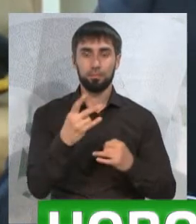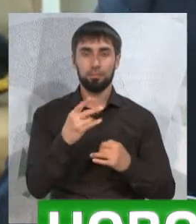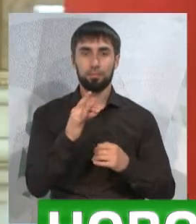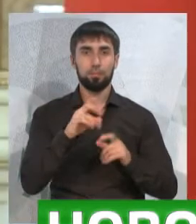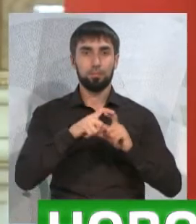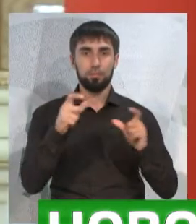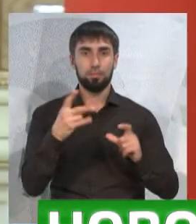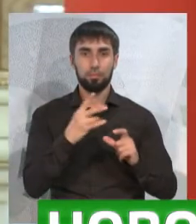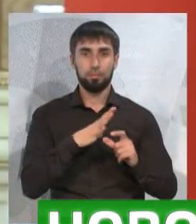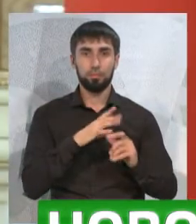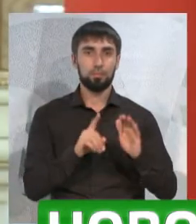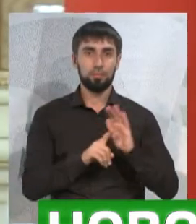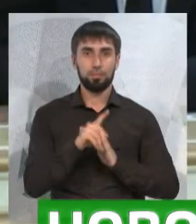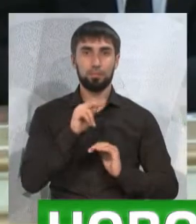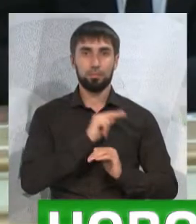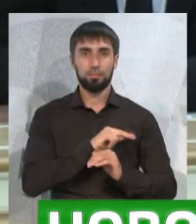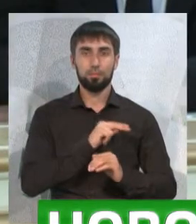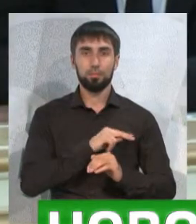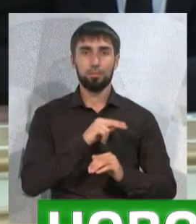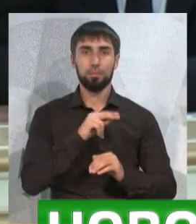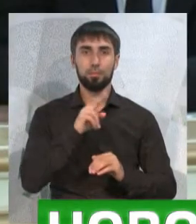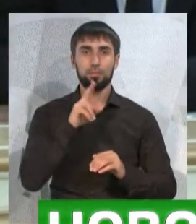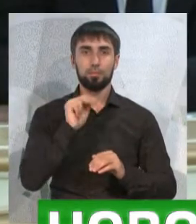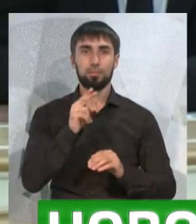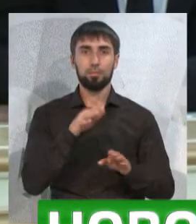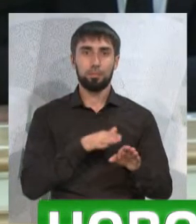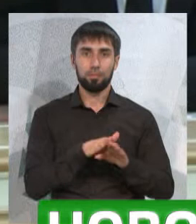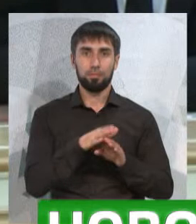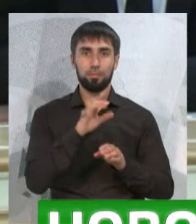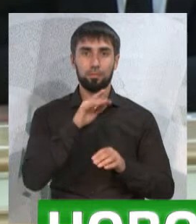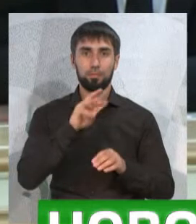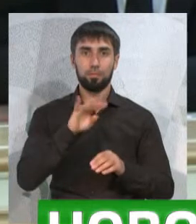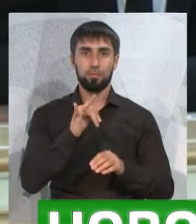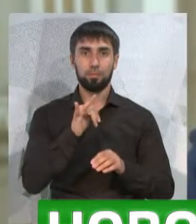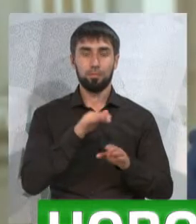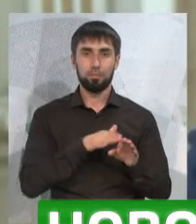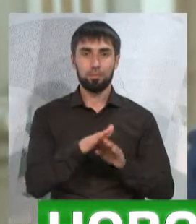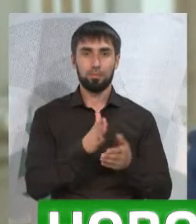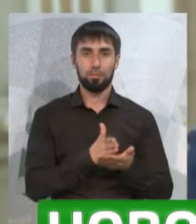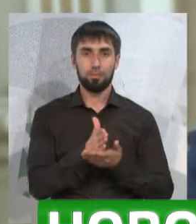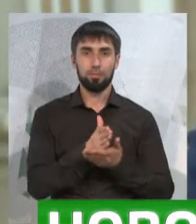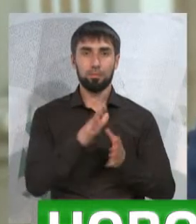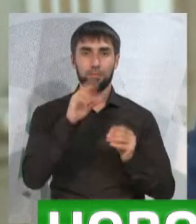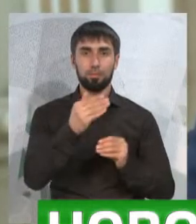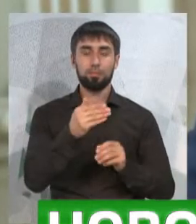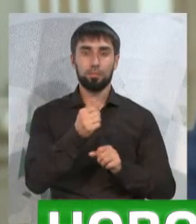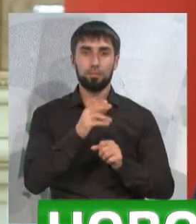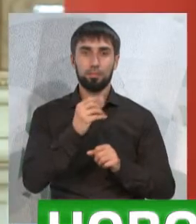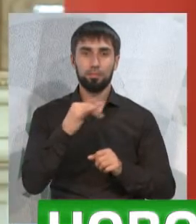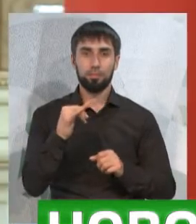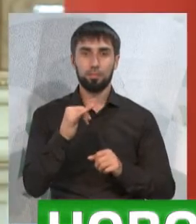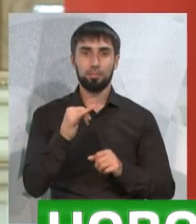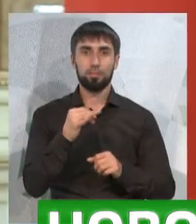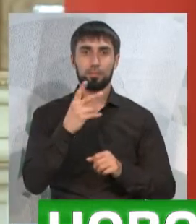школы должны начать работать в полном объеме и в полном направлении. А вот эти все вещи